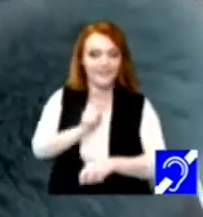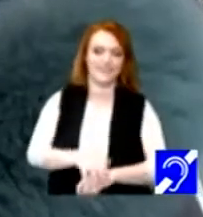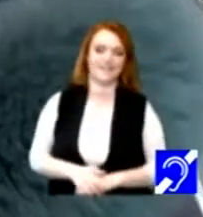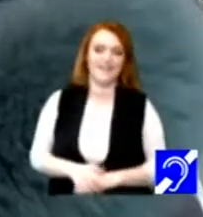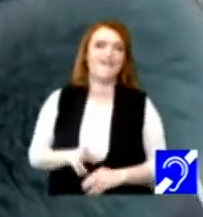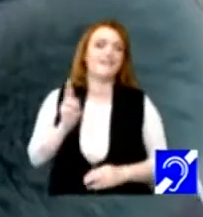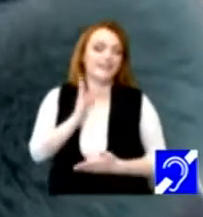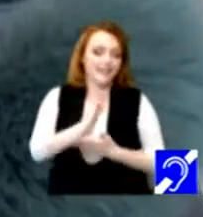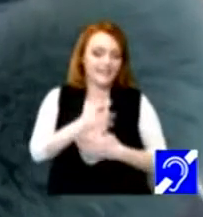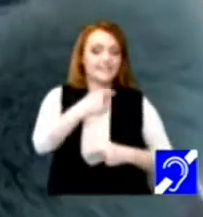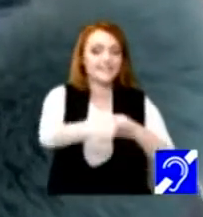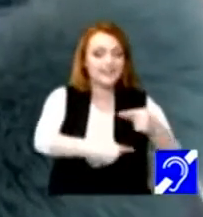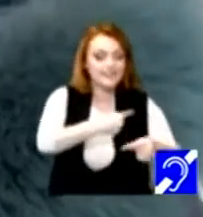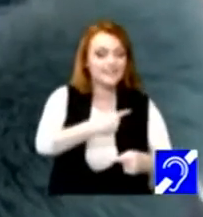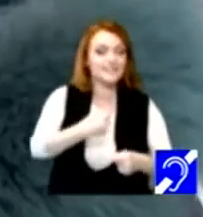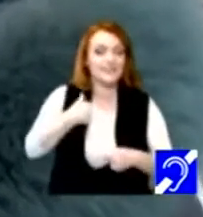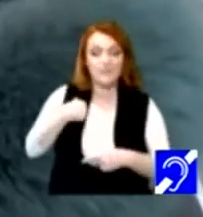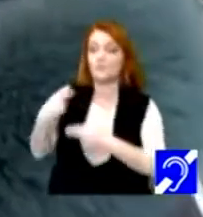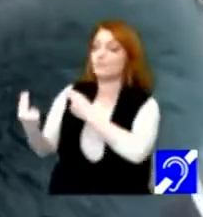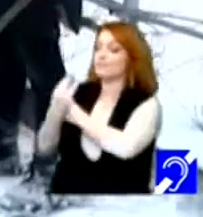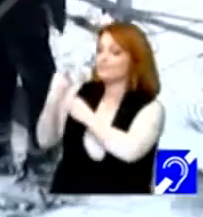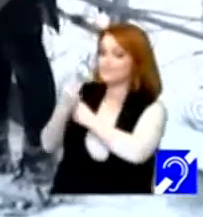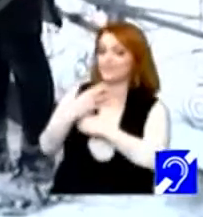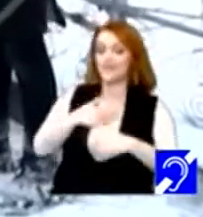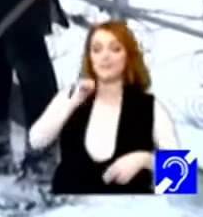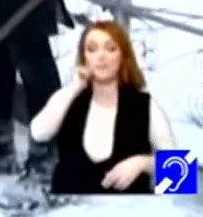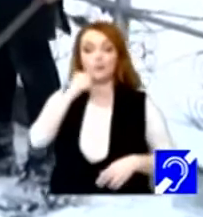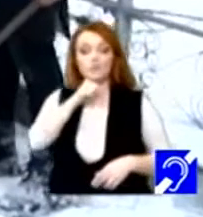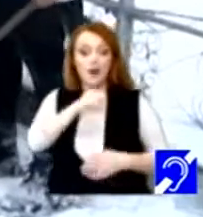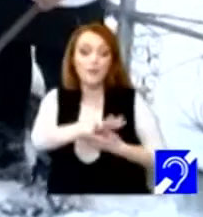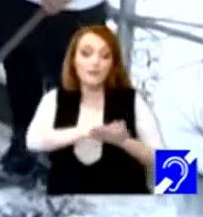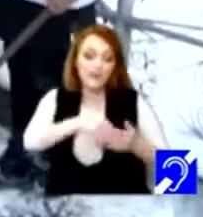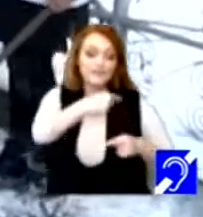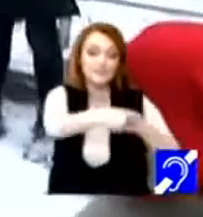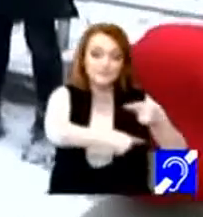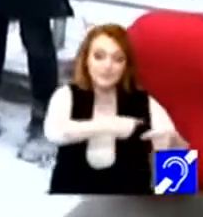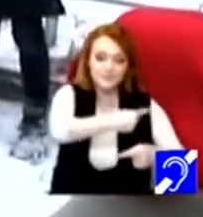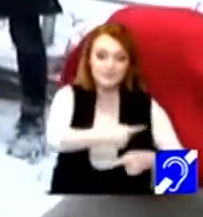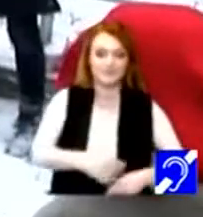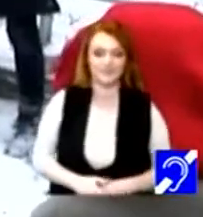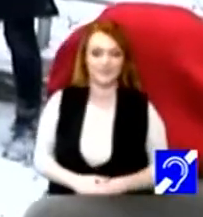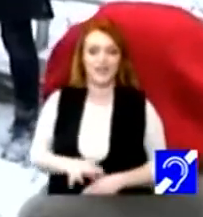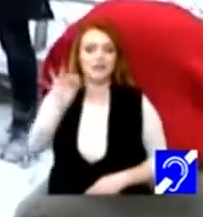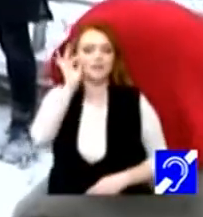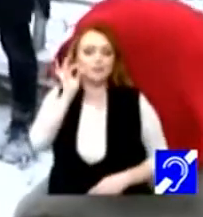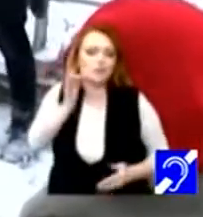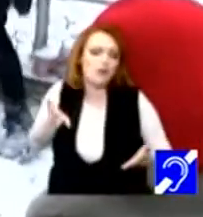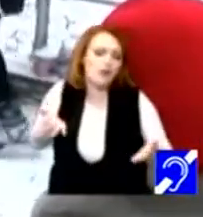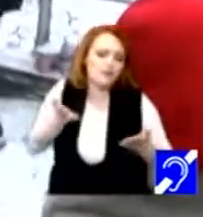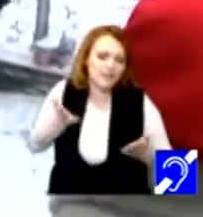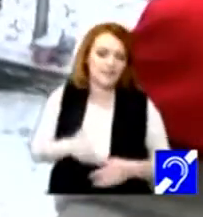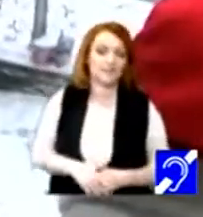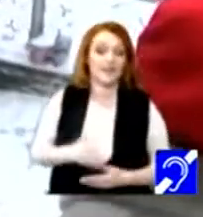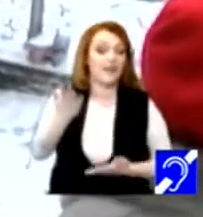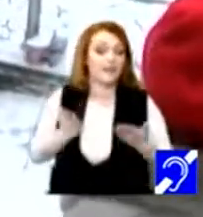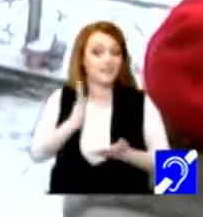deja o tradiție transmisă din moși strămoșii noștri, dulciuri pentru copii și, desigur, că dacă mai avem și bani,